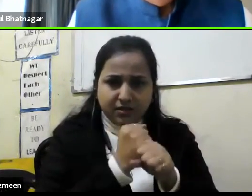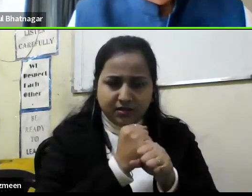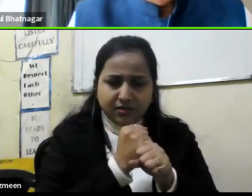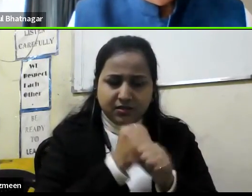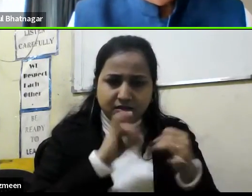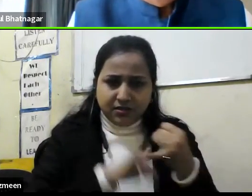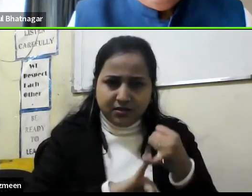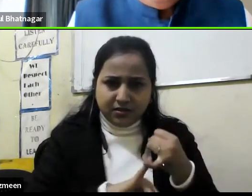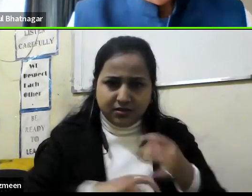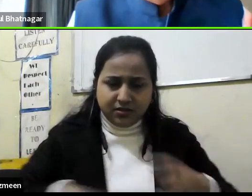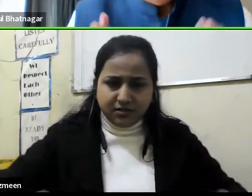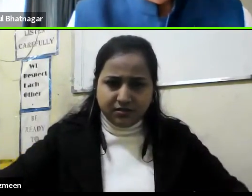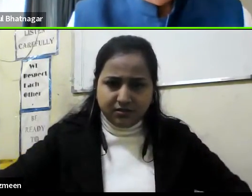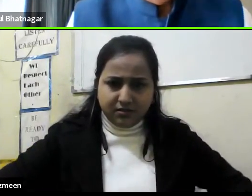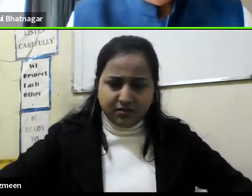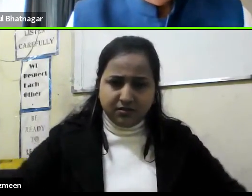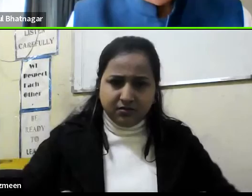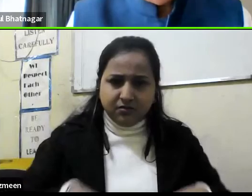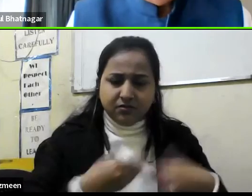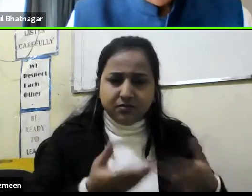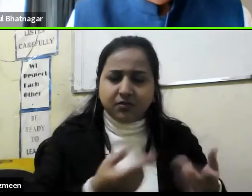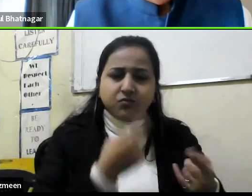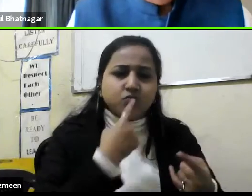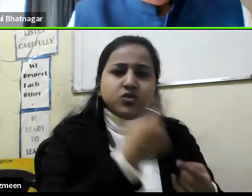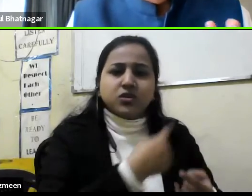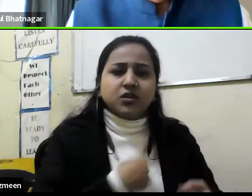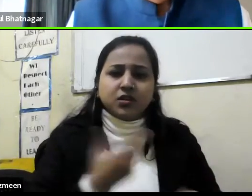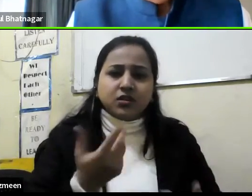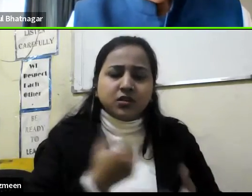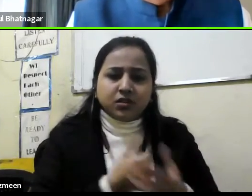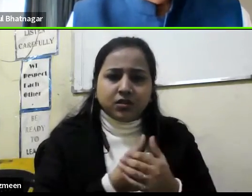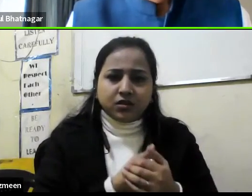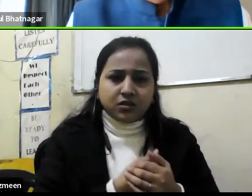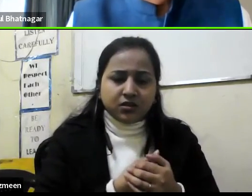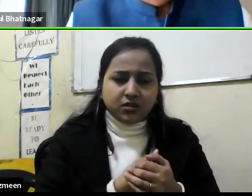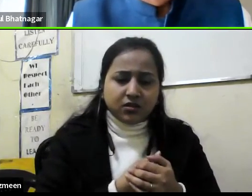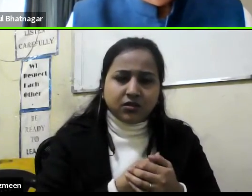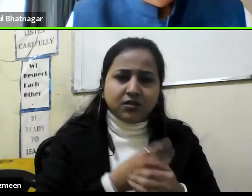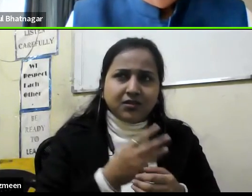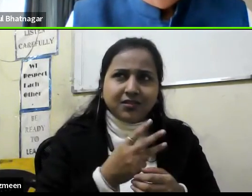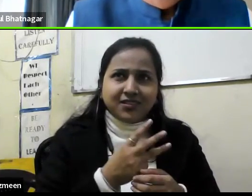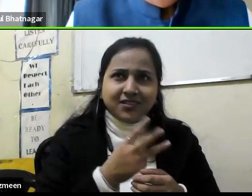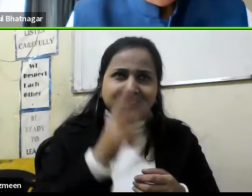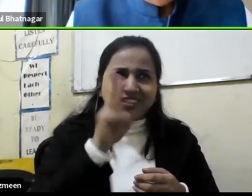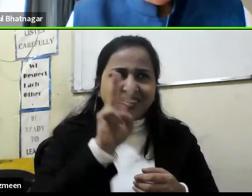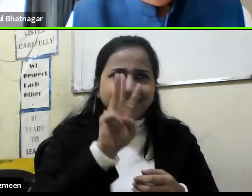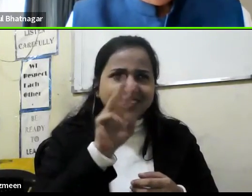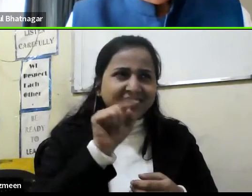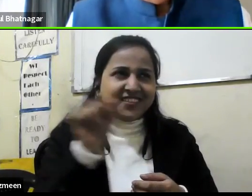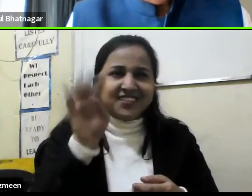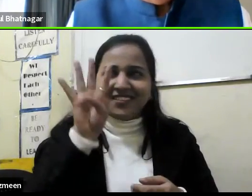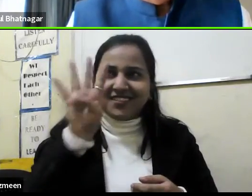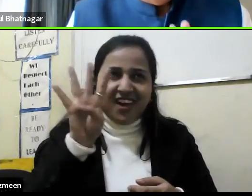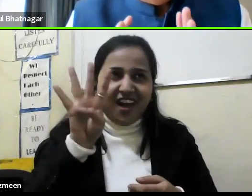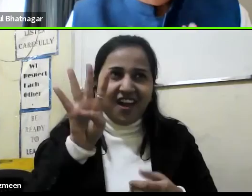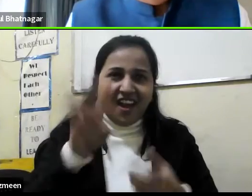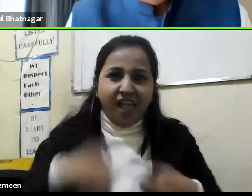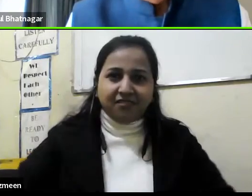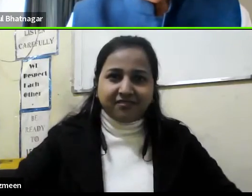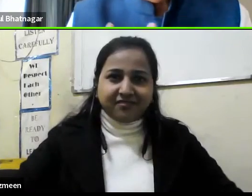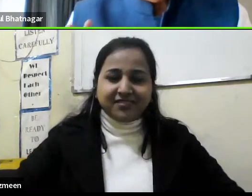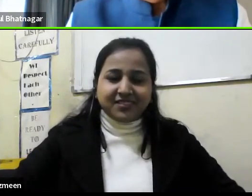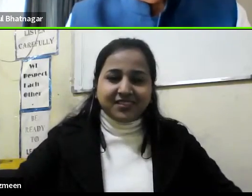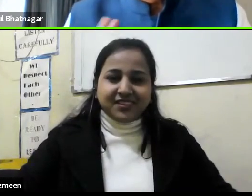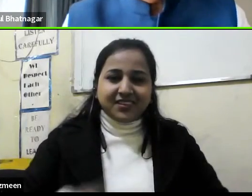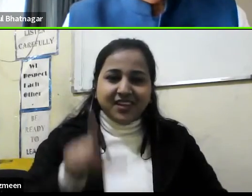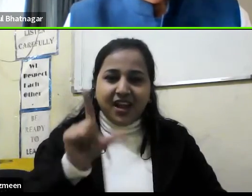तो बड़े मतलब नॉर्मल वे में बोल रहे थे कि मैं हर दिन 3-4 लंग्स तो काटता ही. और उन्होंने कहा कि अभी तक तो मुझे केवल पिंक